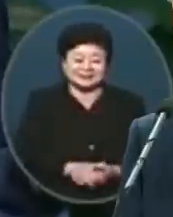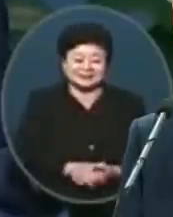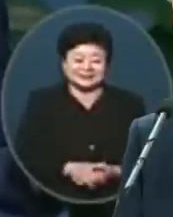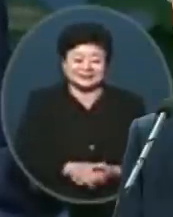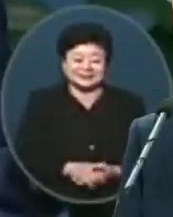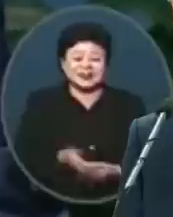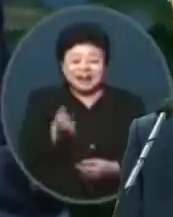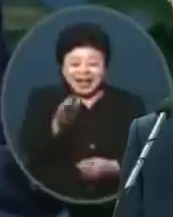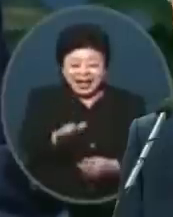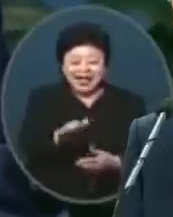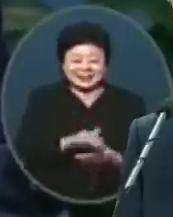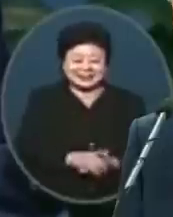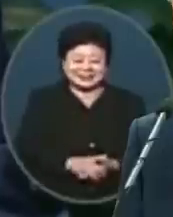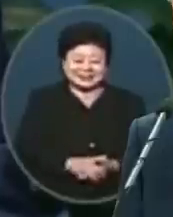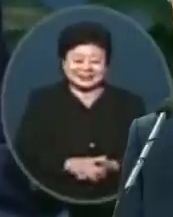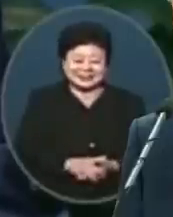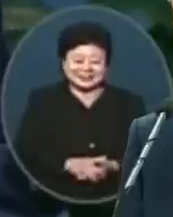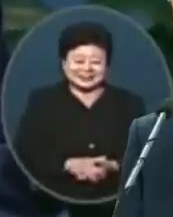그러나